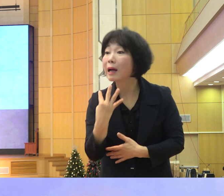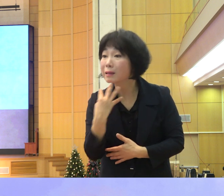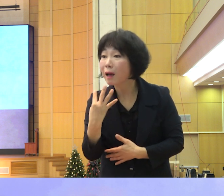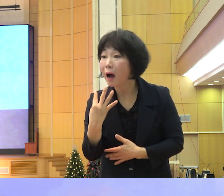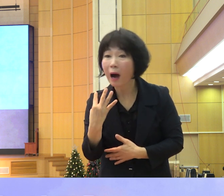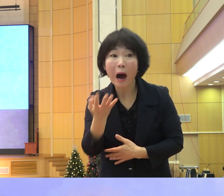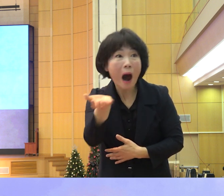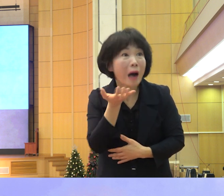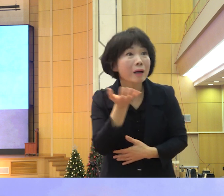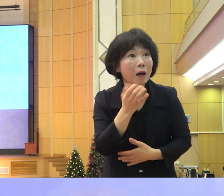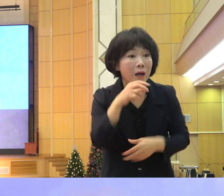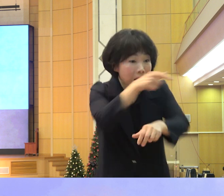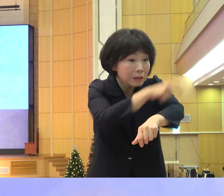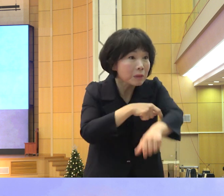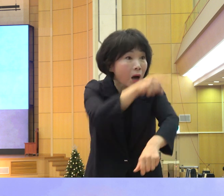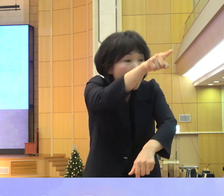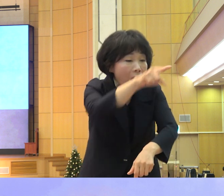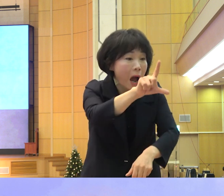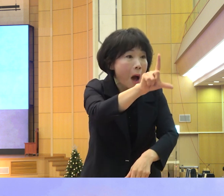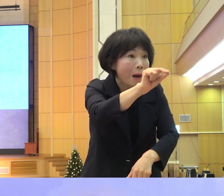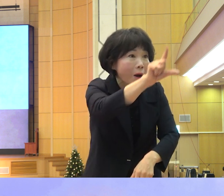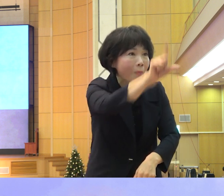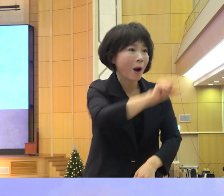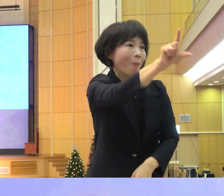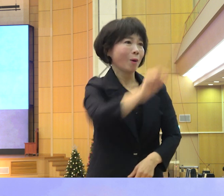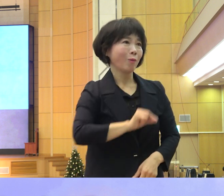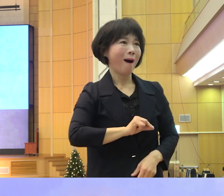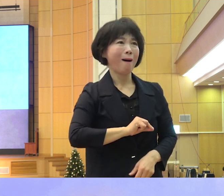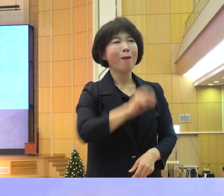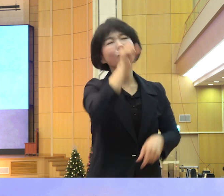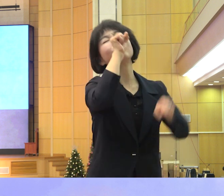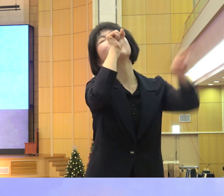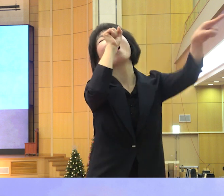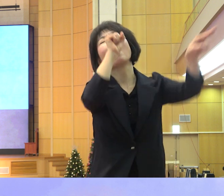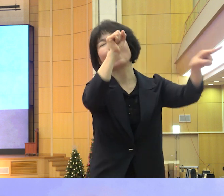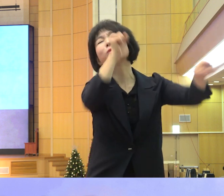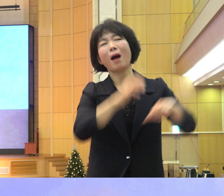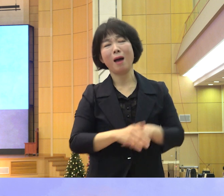집사님 우리 아빠보다 더 좋다.